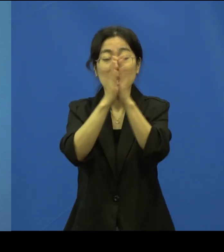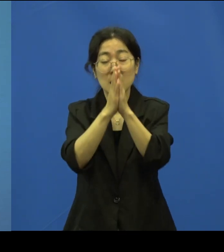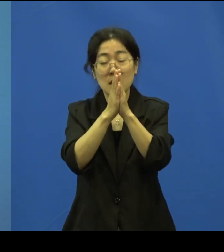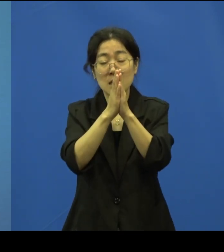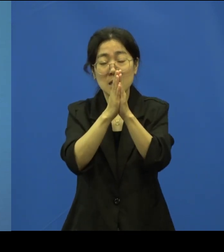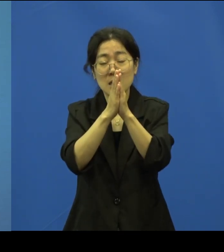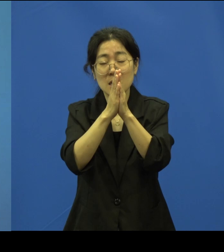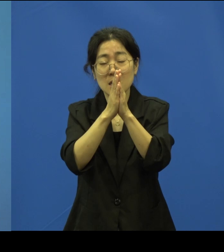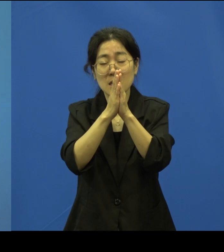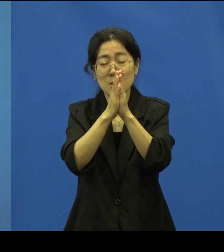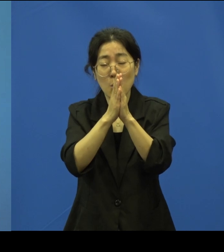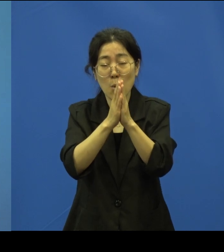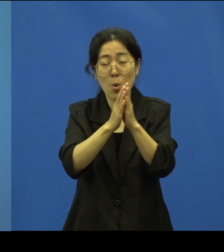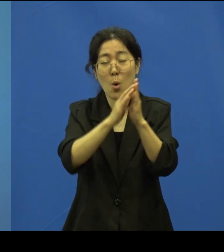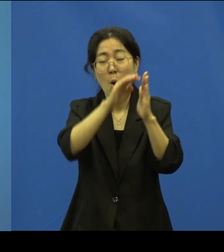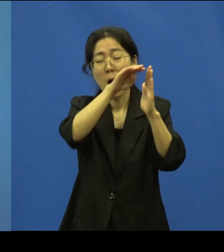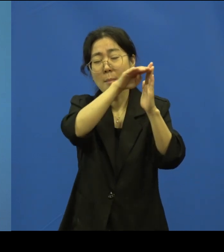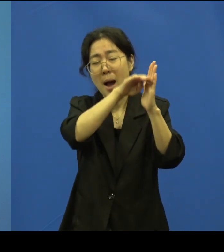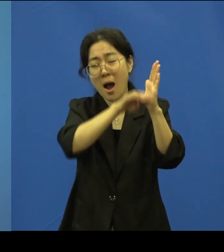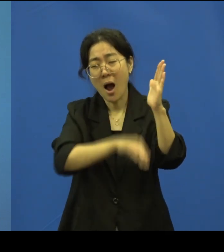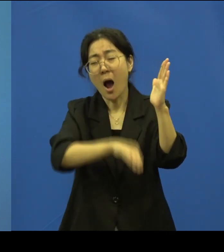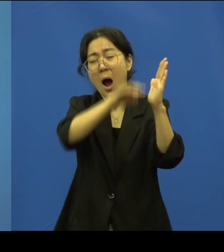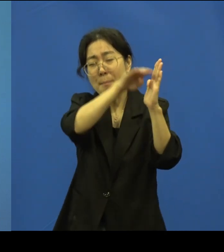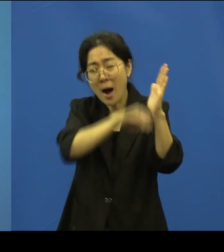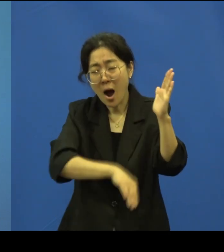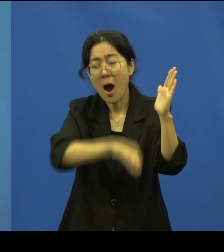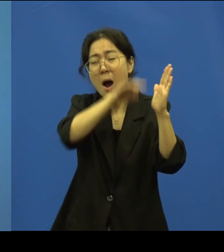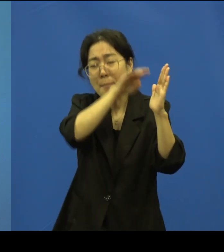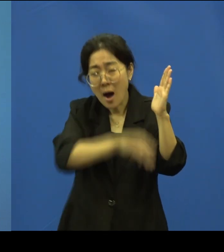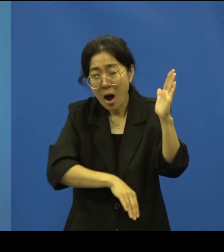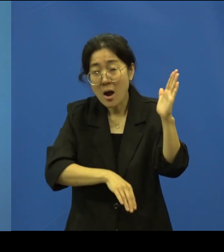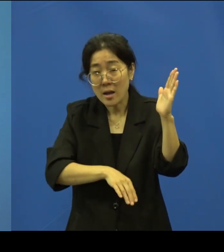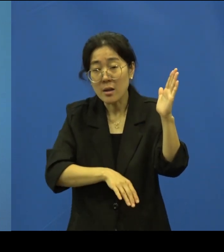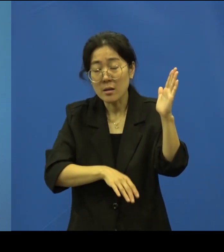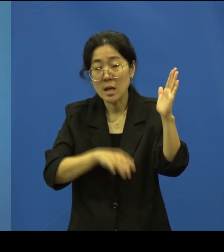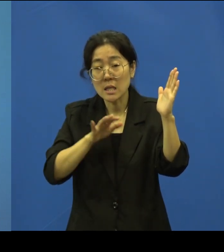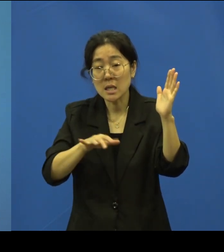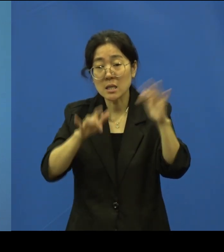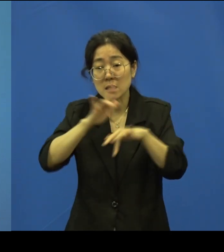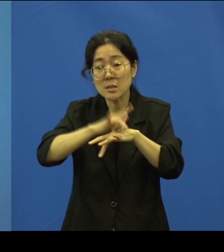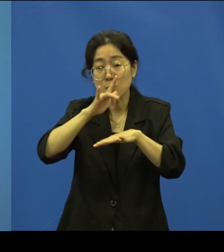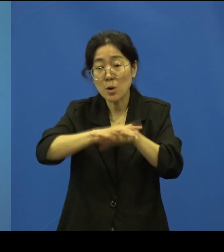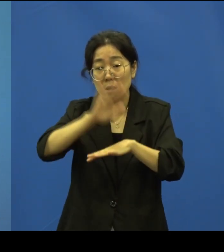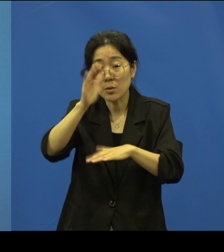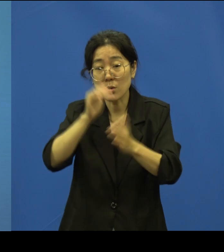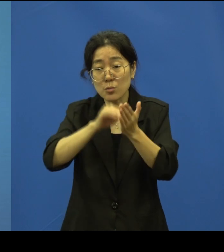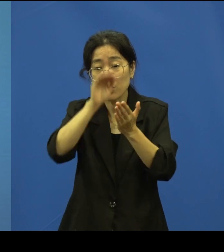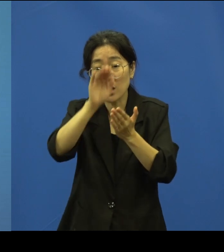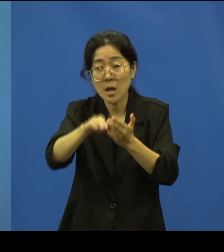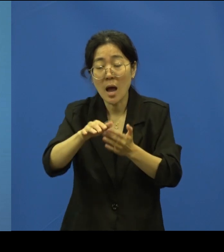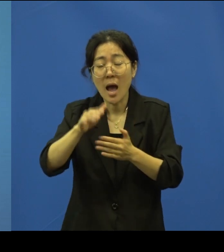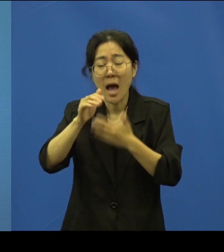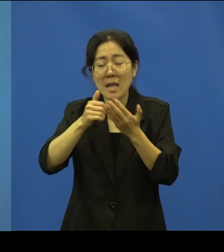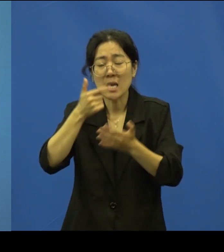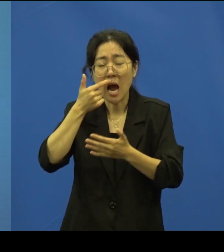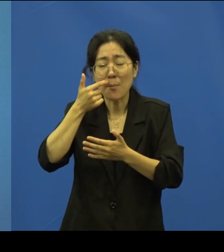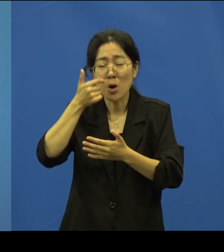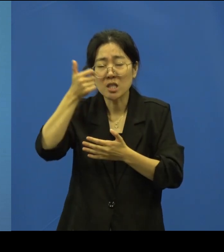금리는 점점 올라가고 부담은 점점 커지는데 저는